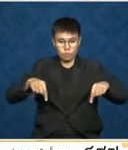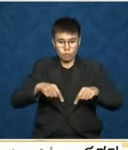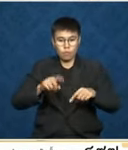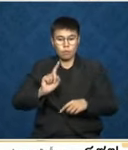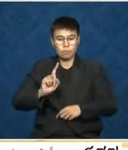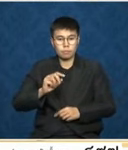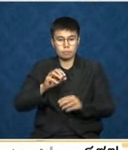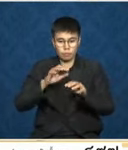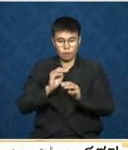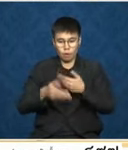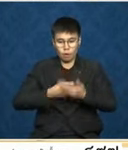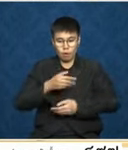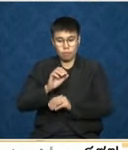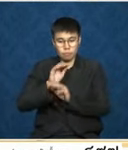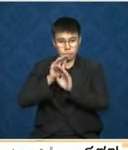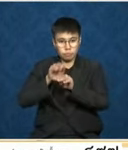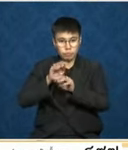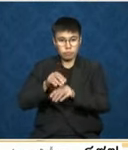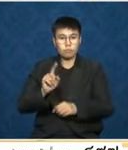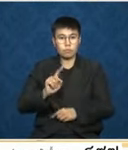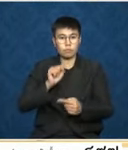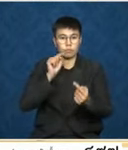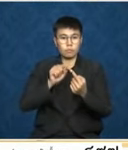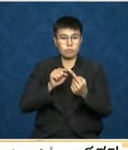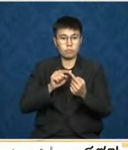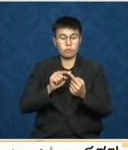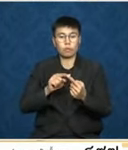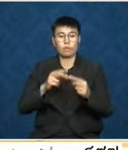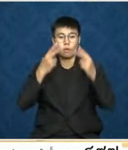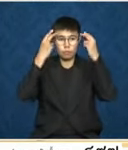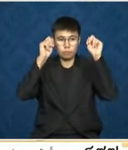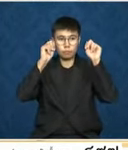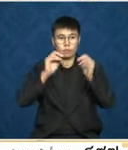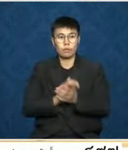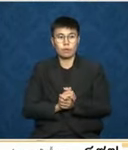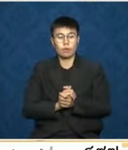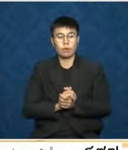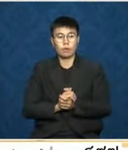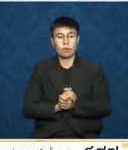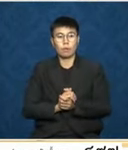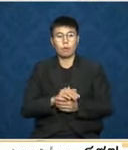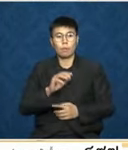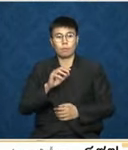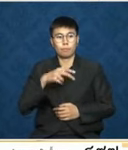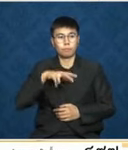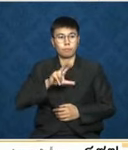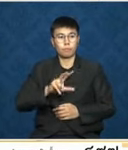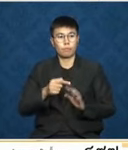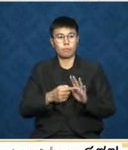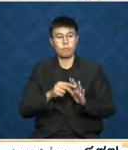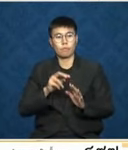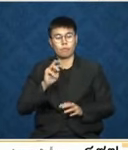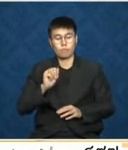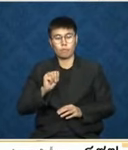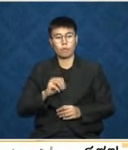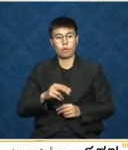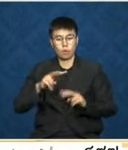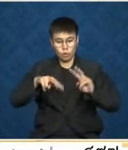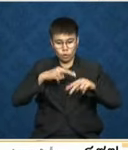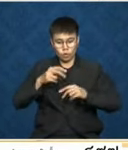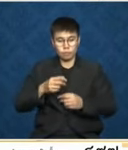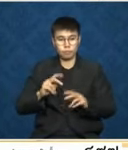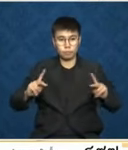ผมจึงกราบเรียนท่านประธานสภาถึงรองนายกรัฐมนตรีท่านภูมิธรรมเวชยชัยซึ่งกำกับดูแลกระทรวงเกษตรและ